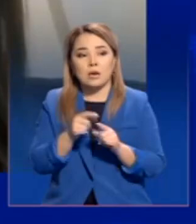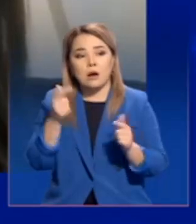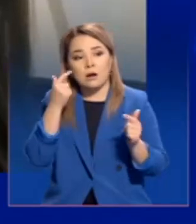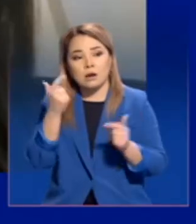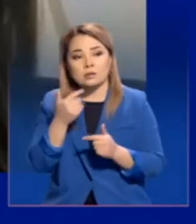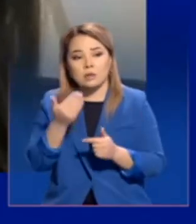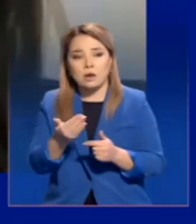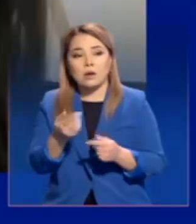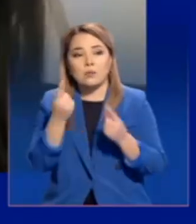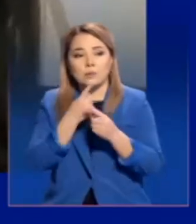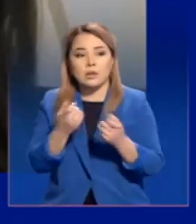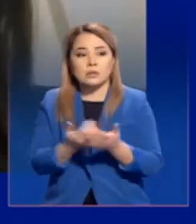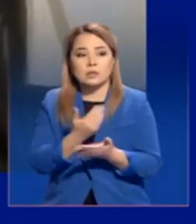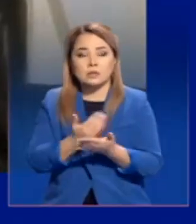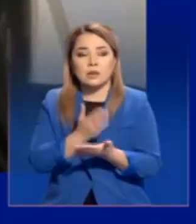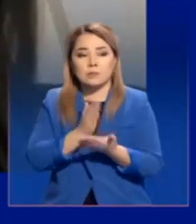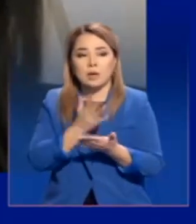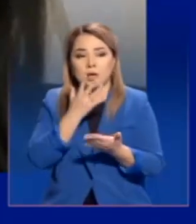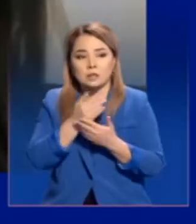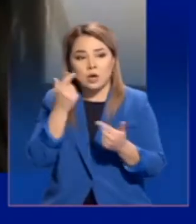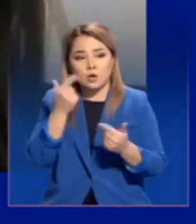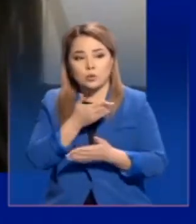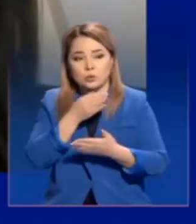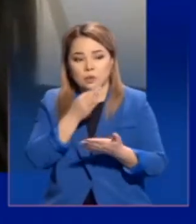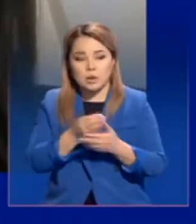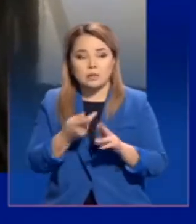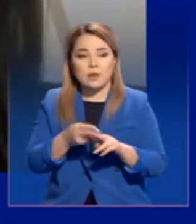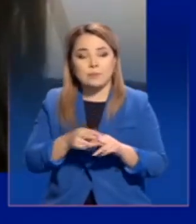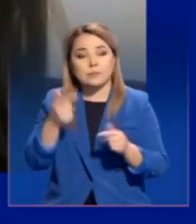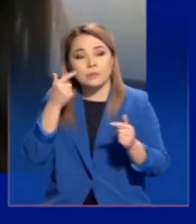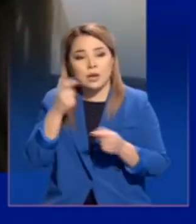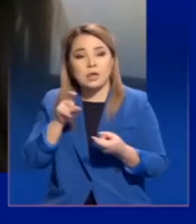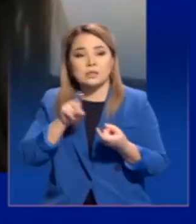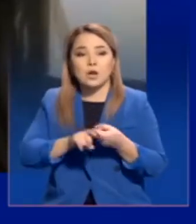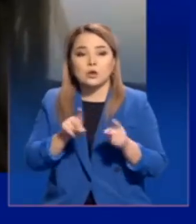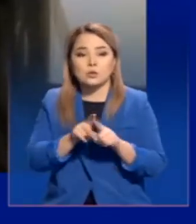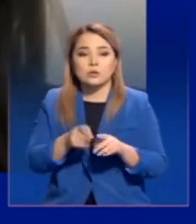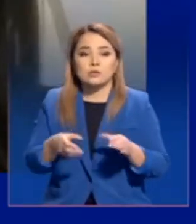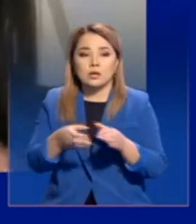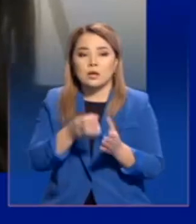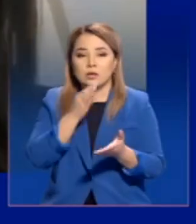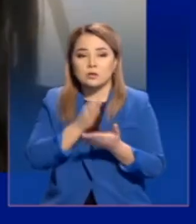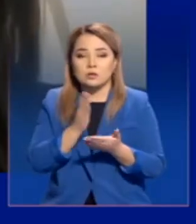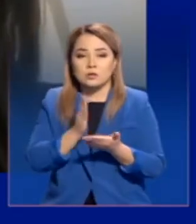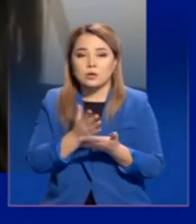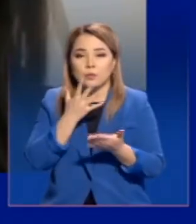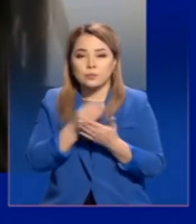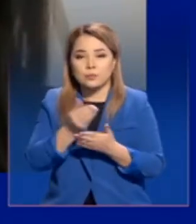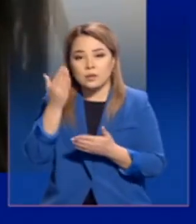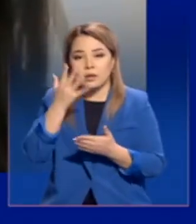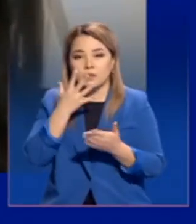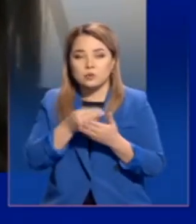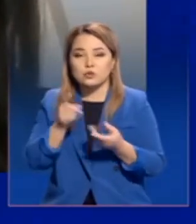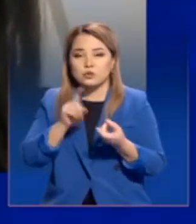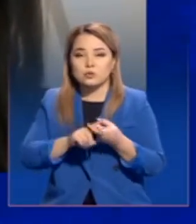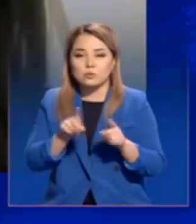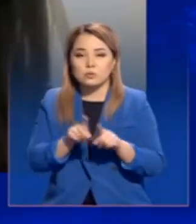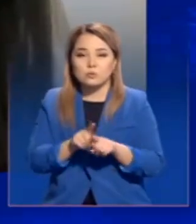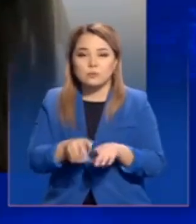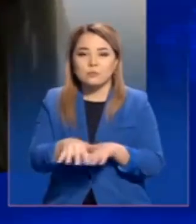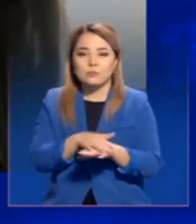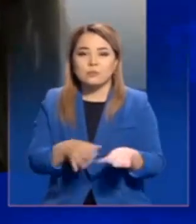сауаттылығын, ақпараттық сауаттылығын, білімге байланысты сауаттылық, өмір сүруге байланысты әртүрлі сауаттылықтардың артуы арқылы